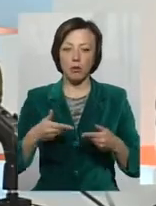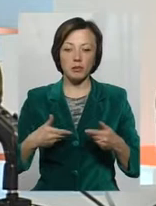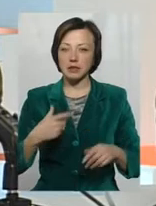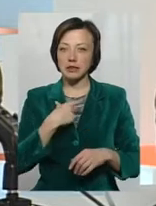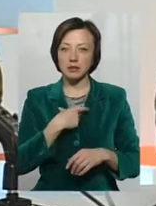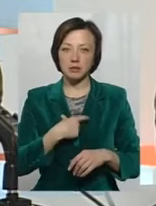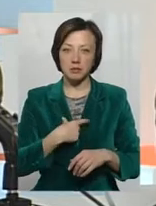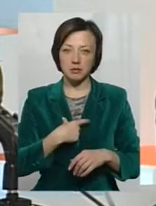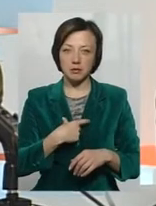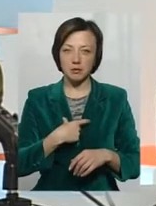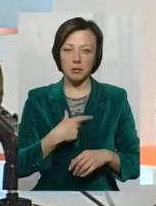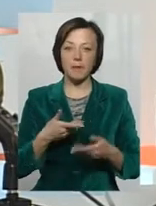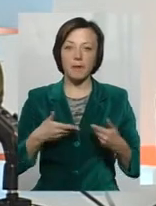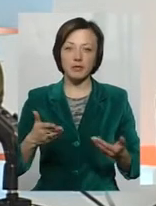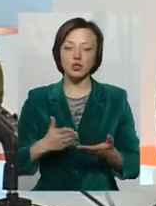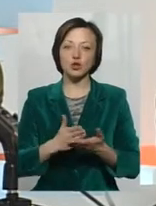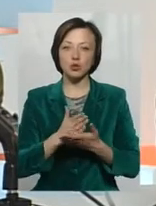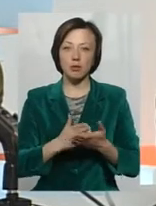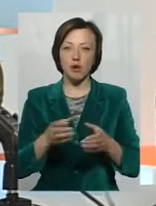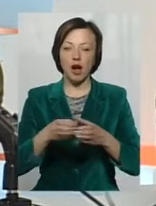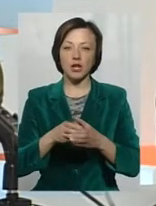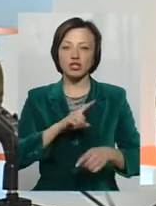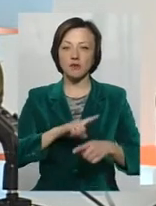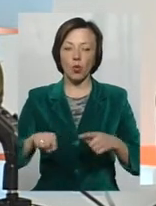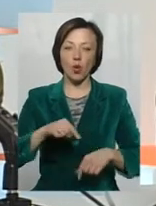ми говоримо, що ми служимо в бригаді швидкого реагування.